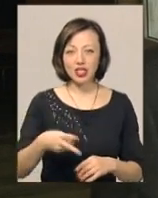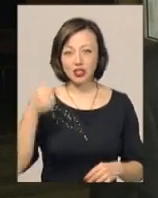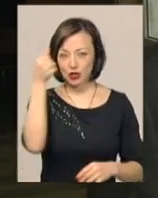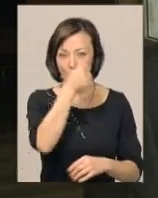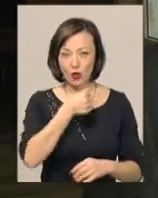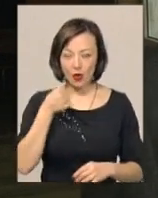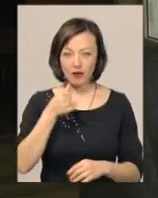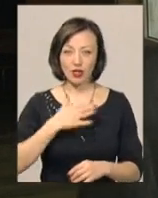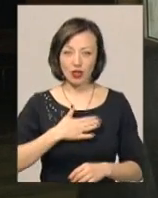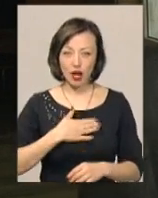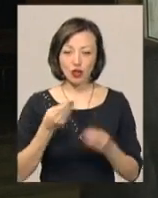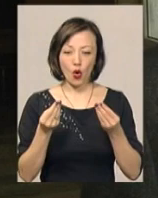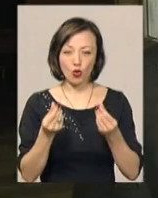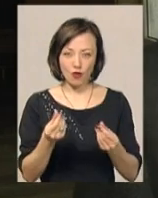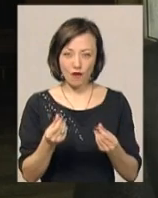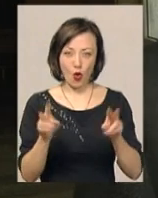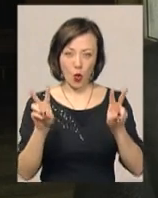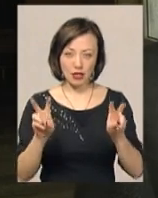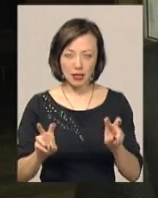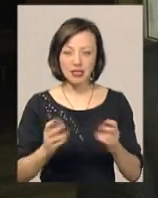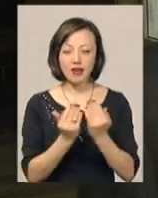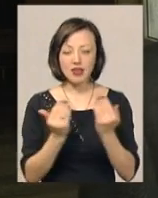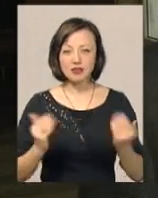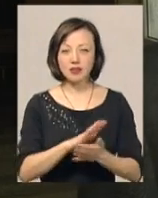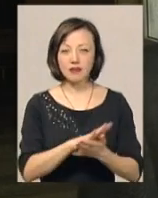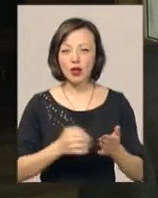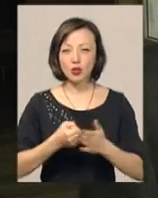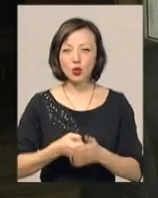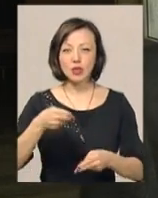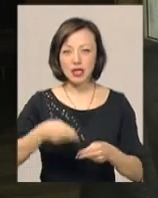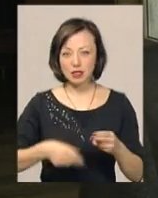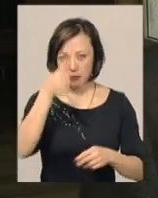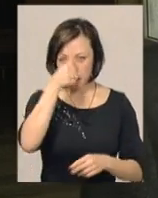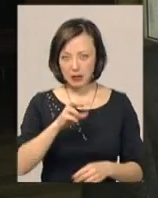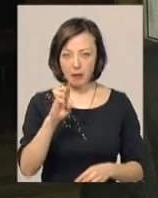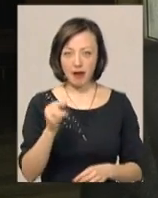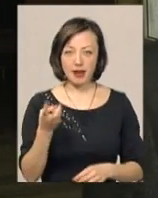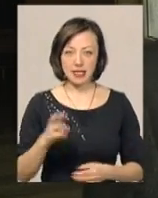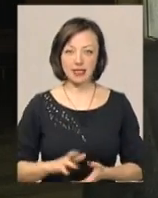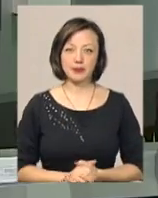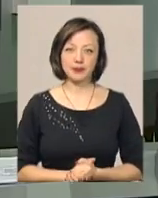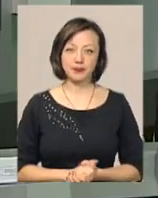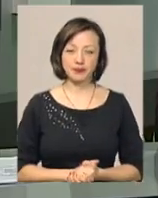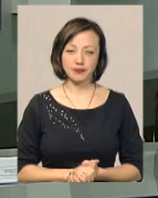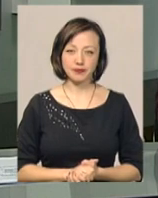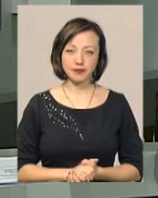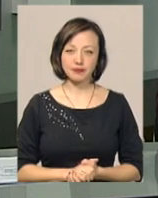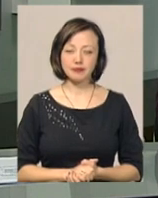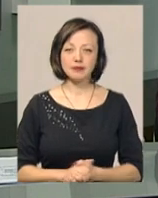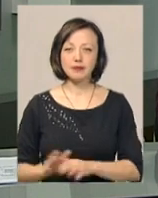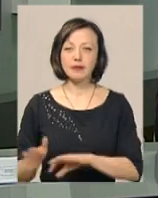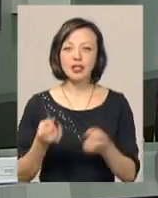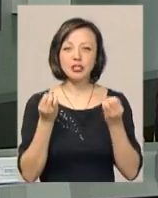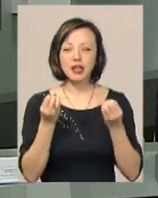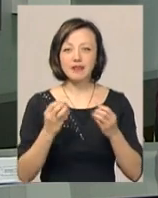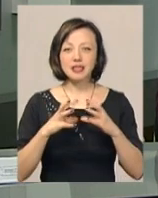років нашої грошової одиниці. Виставка буде тривати до закінчення місяця березня. Чарівний світ